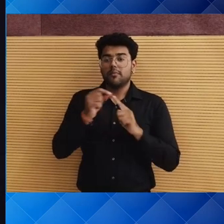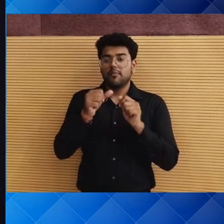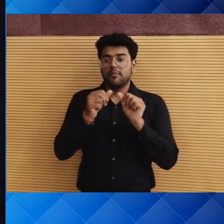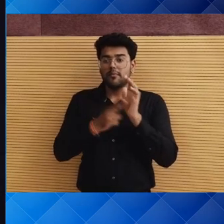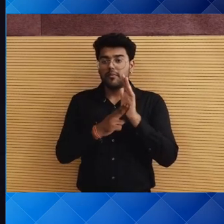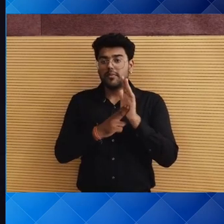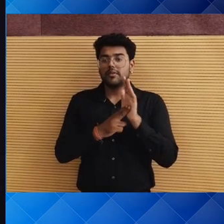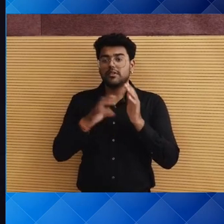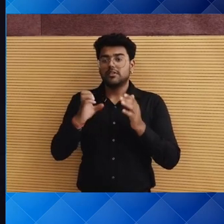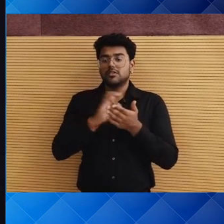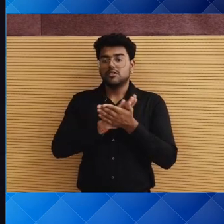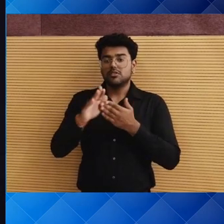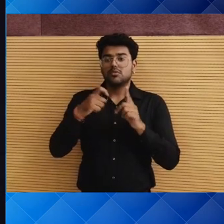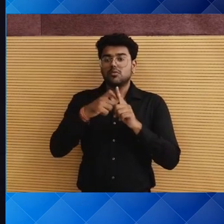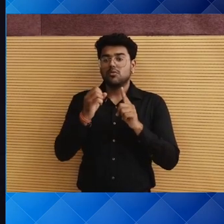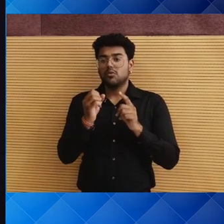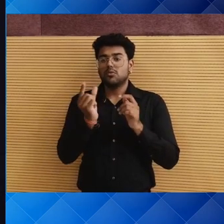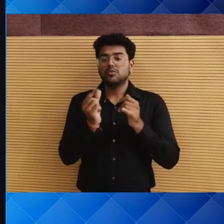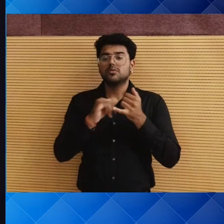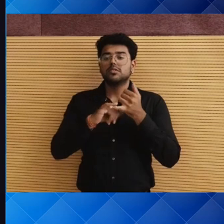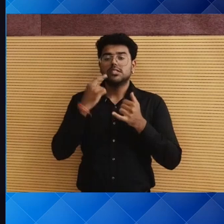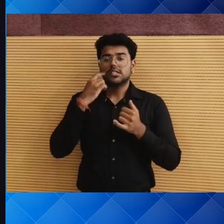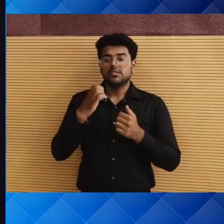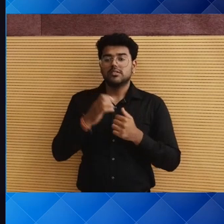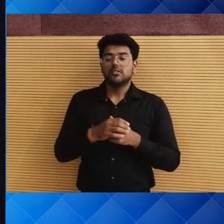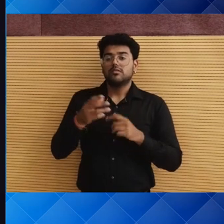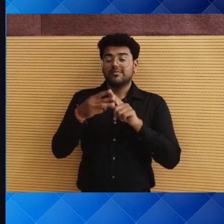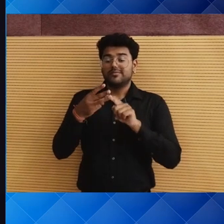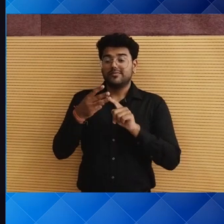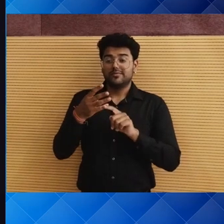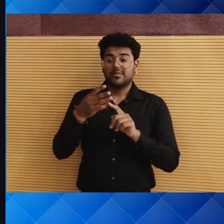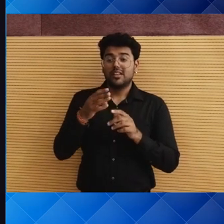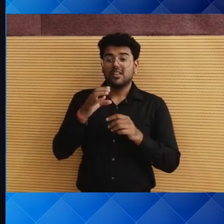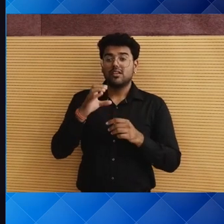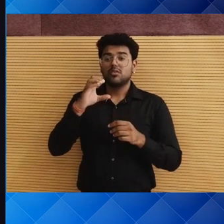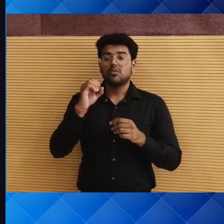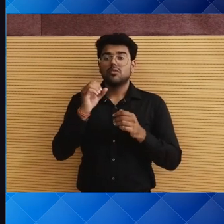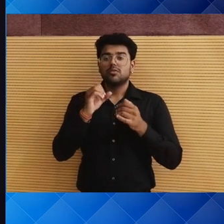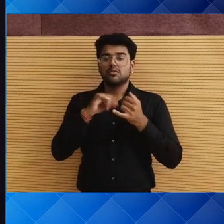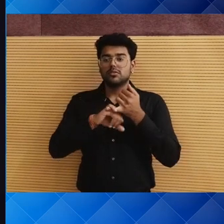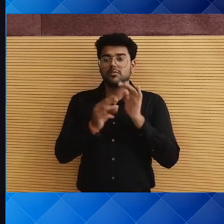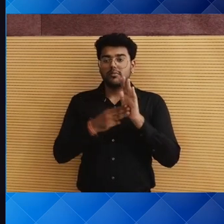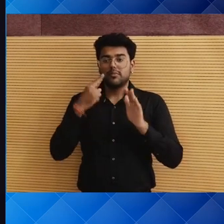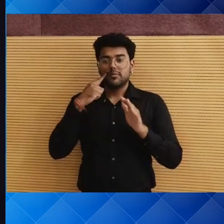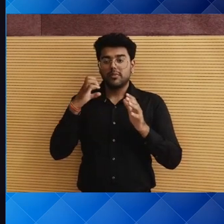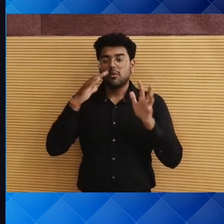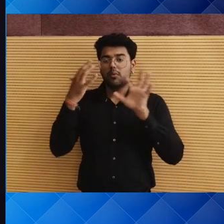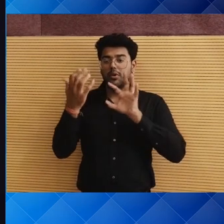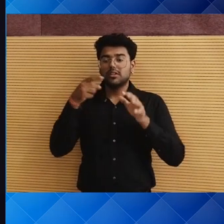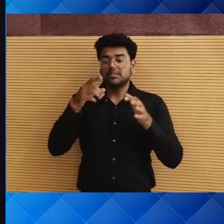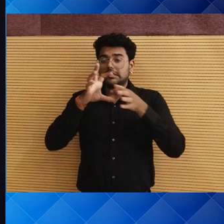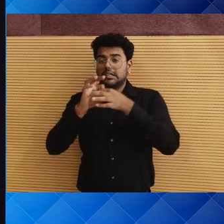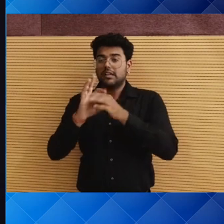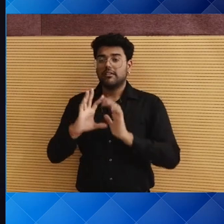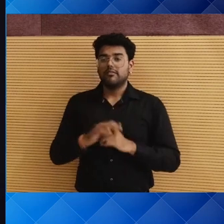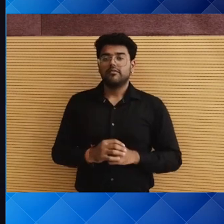व्यवस्था और व्यष्टि, समष्टि, सृष्टि और परमिष्टि से इसकी इंटरलिंकिंग, ये